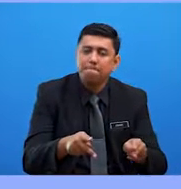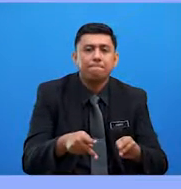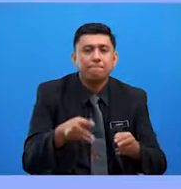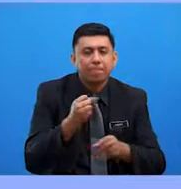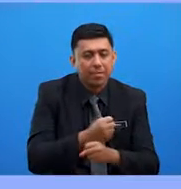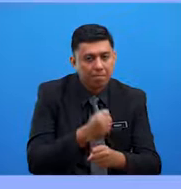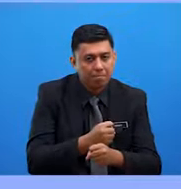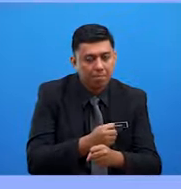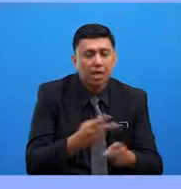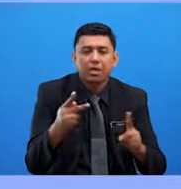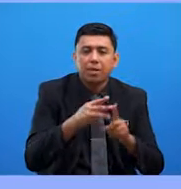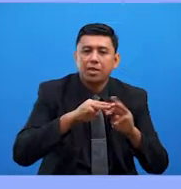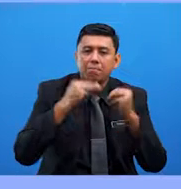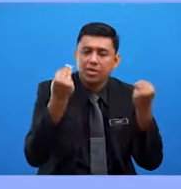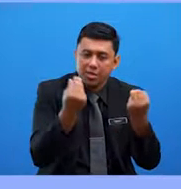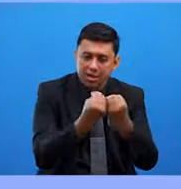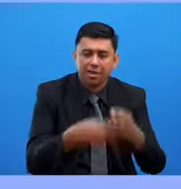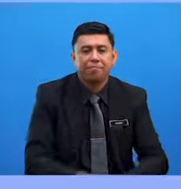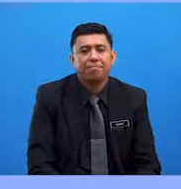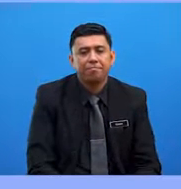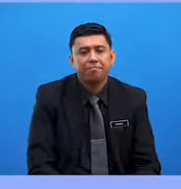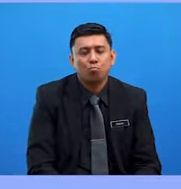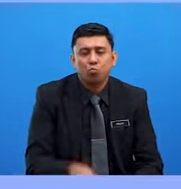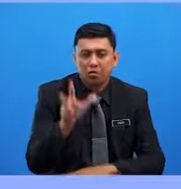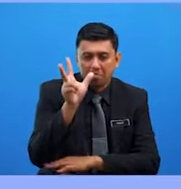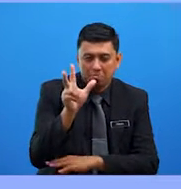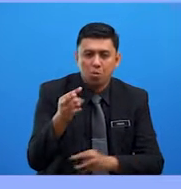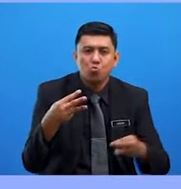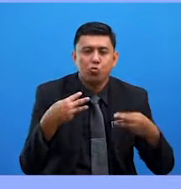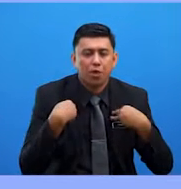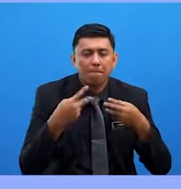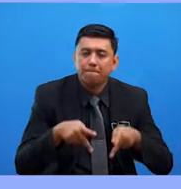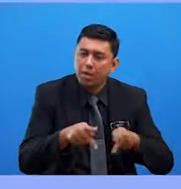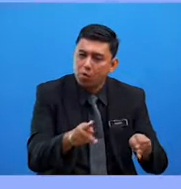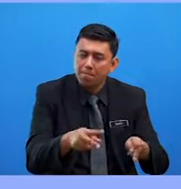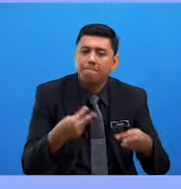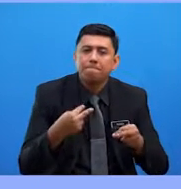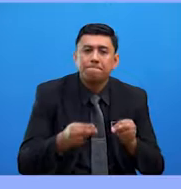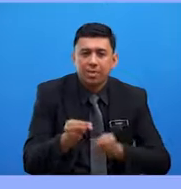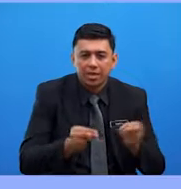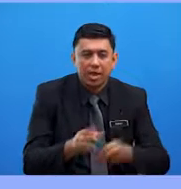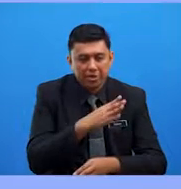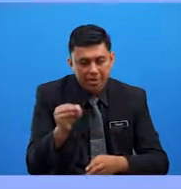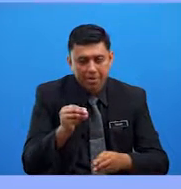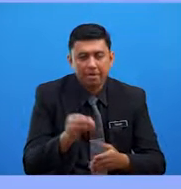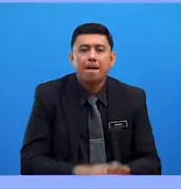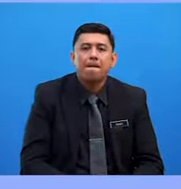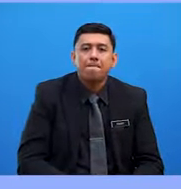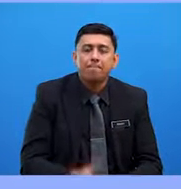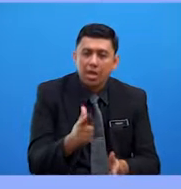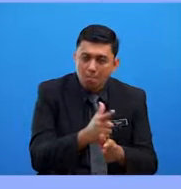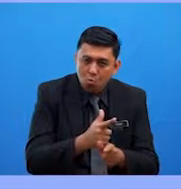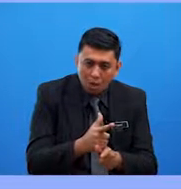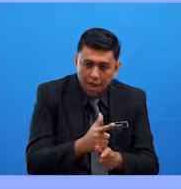bagi masyarakat tempatan. Ketiga, mewujudkan peluang perniagaan dan pelaburan di